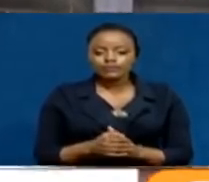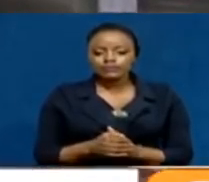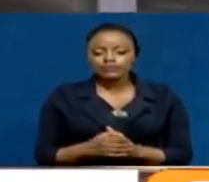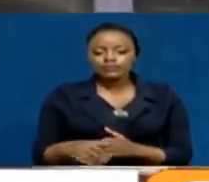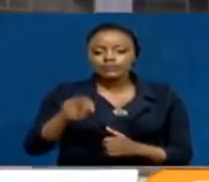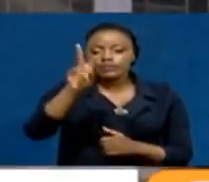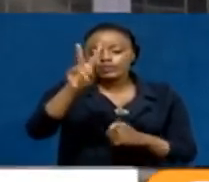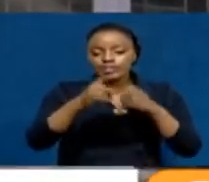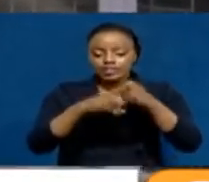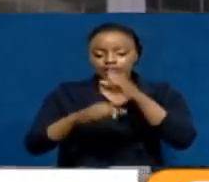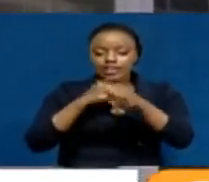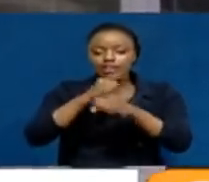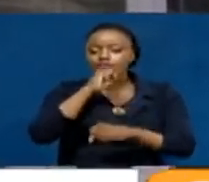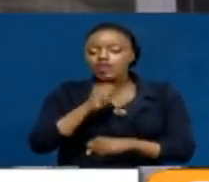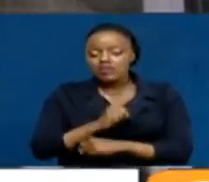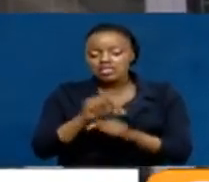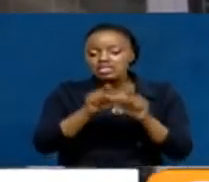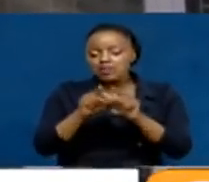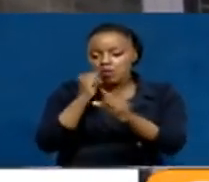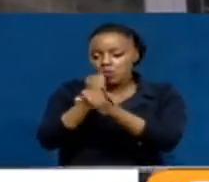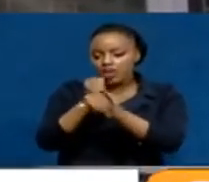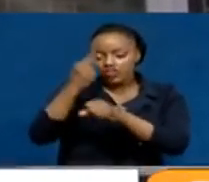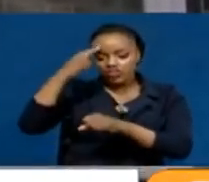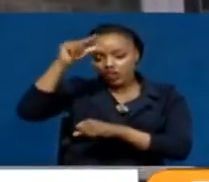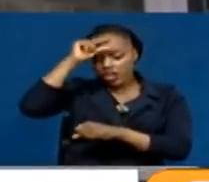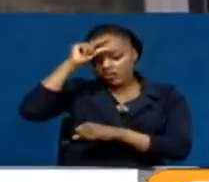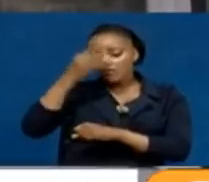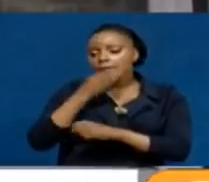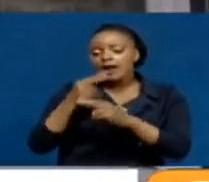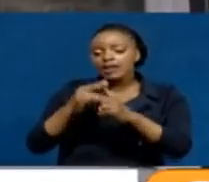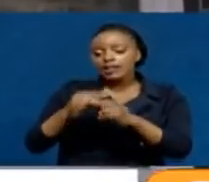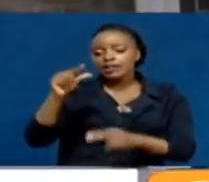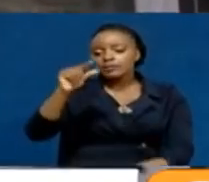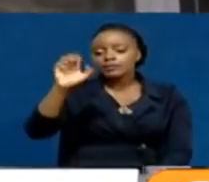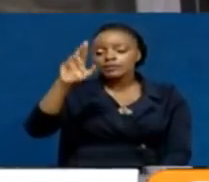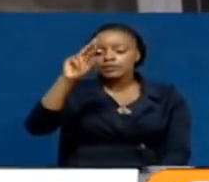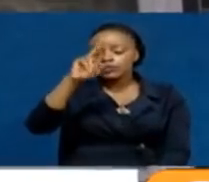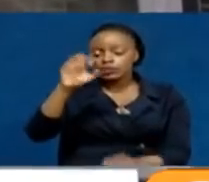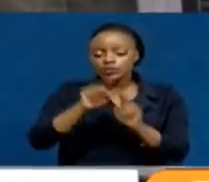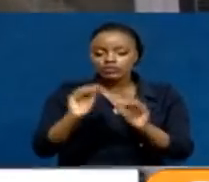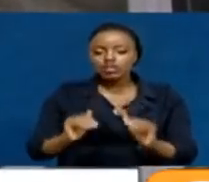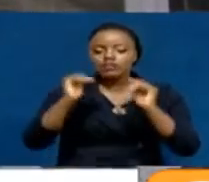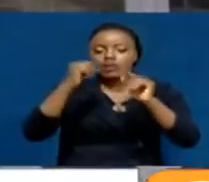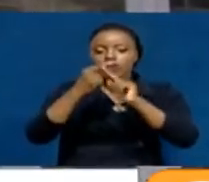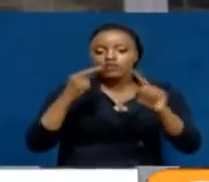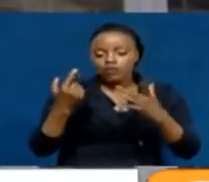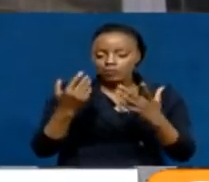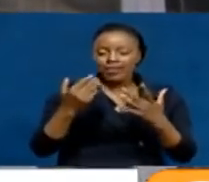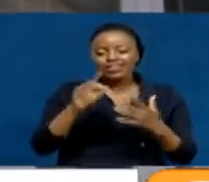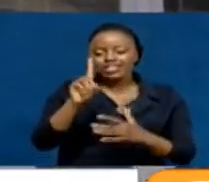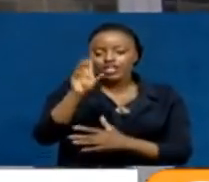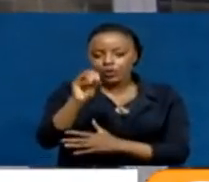Miaka 26 akiwa afisa wa serikali, George Natembeya alipanda ngazi kutoka cheo cha afisa wa